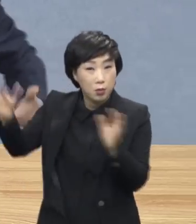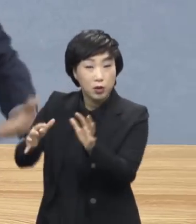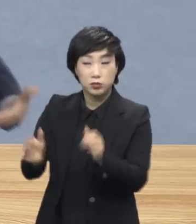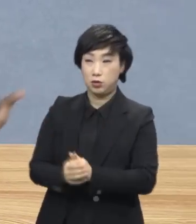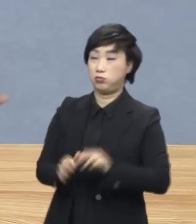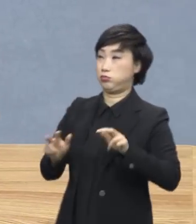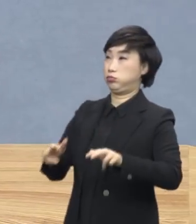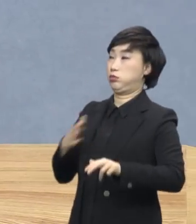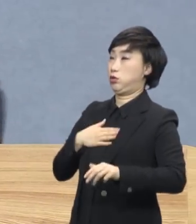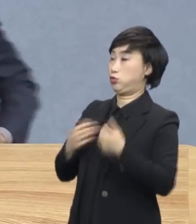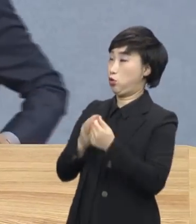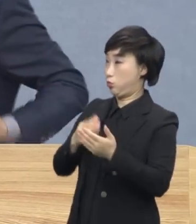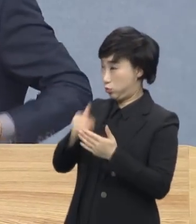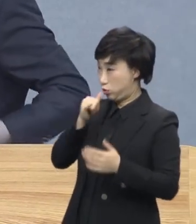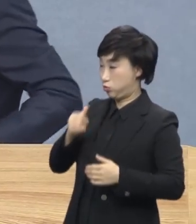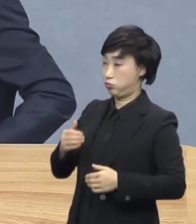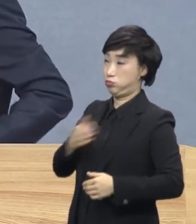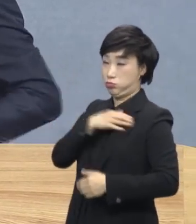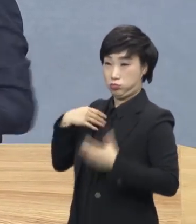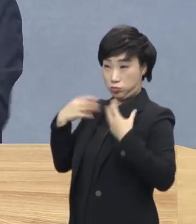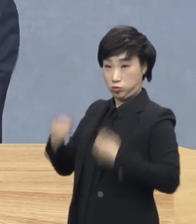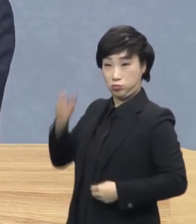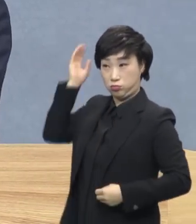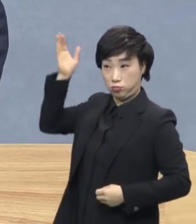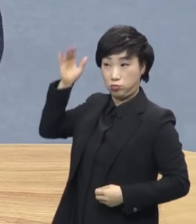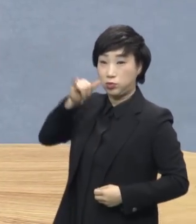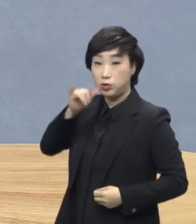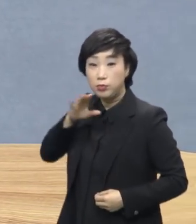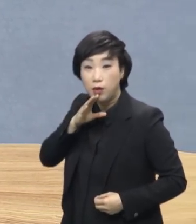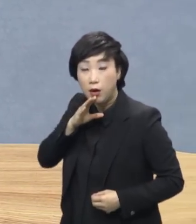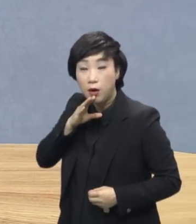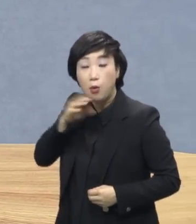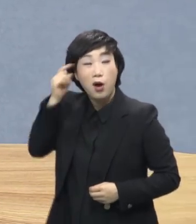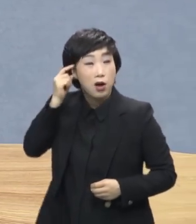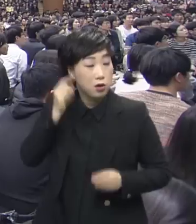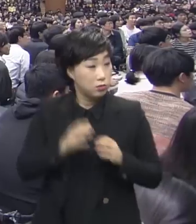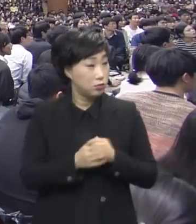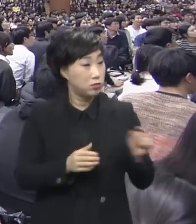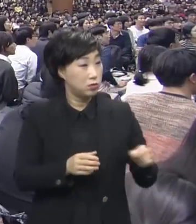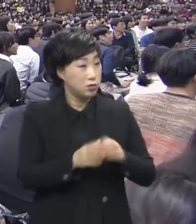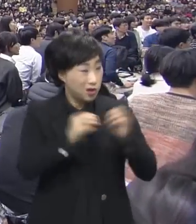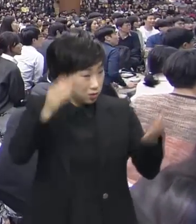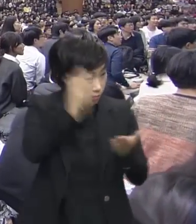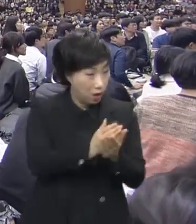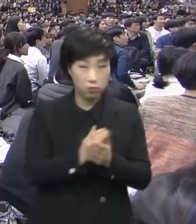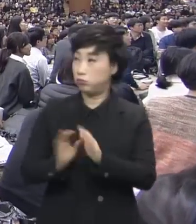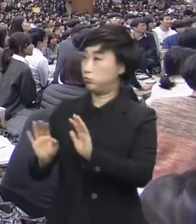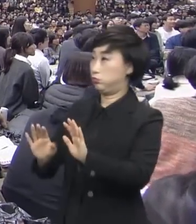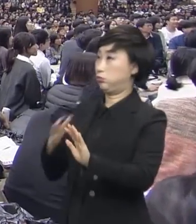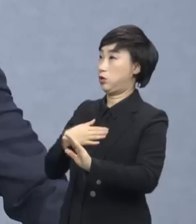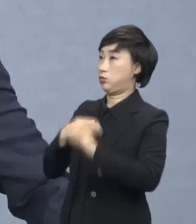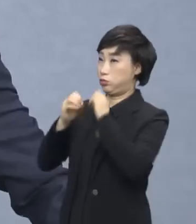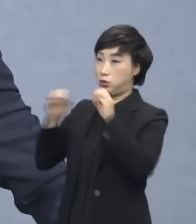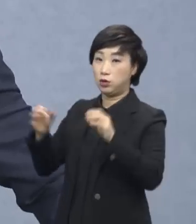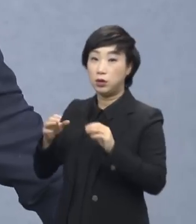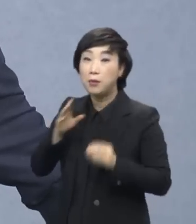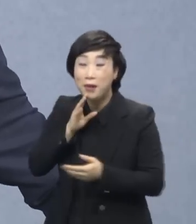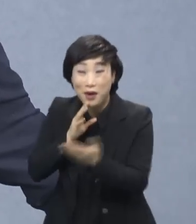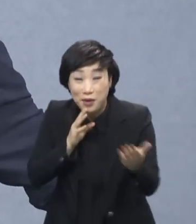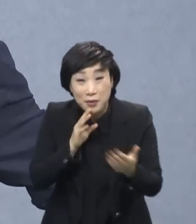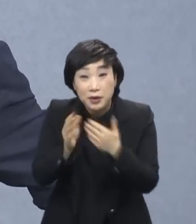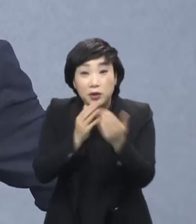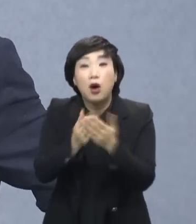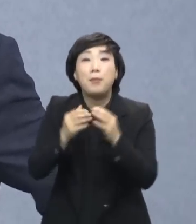자기가 경험했고 경험한 것을 전하라고 말할 때 전하지 않을 수가 없어. 그런